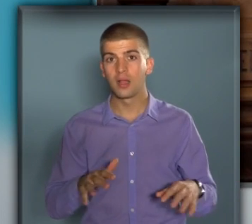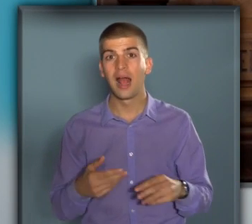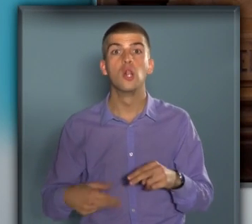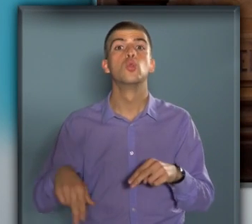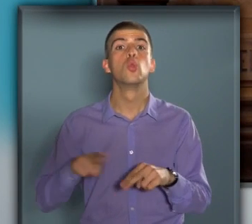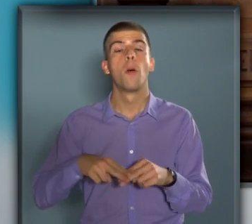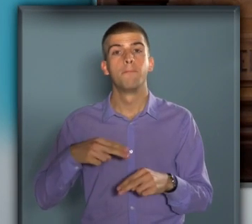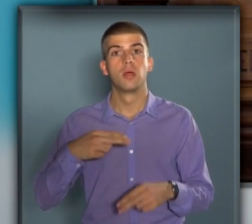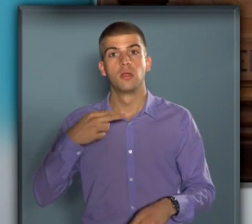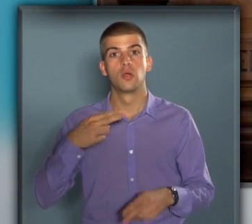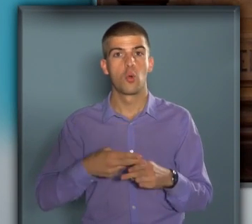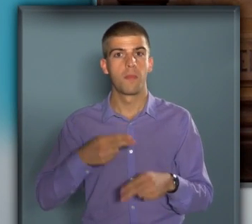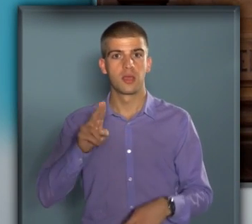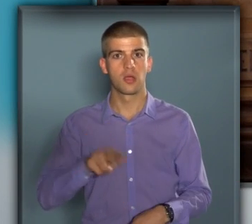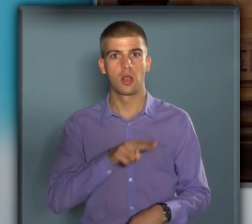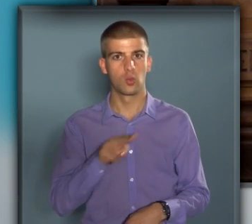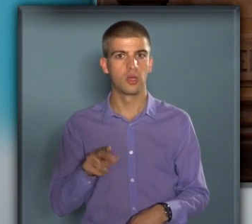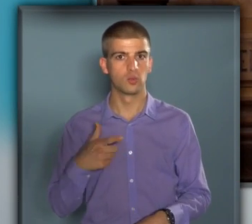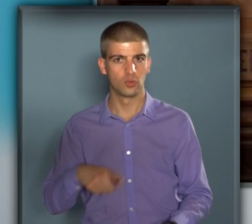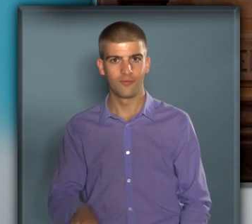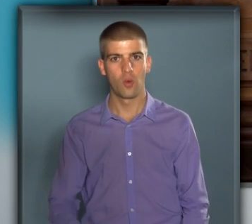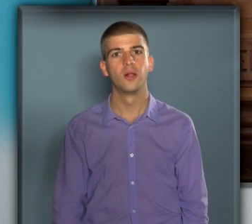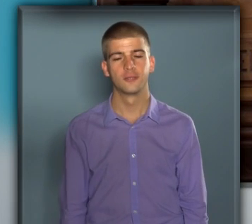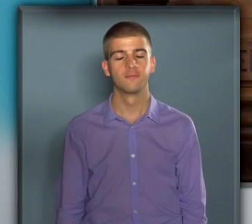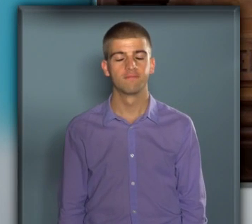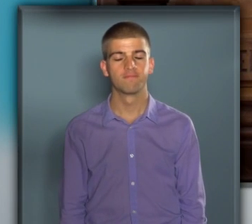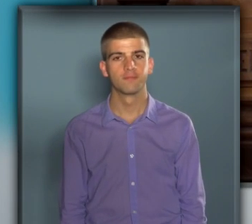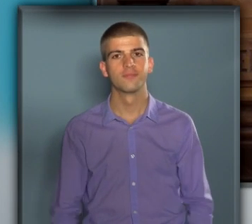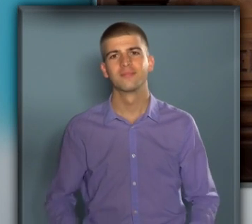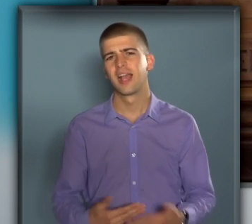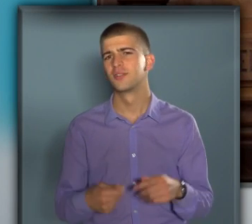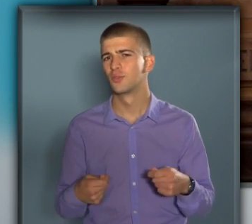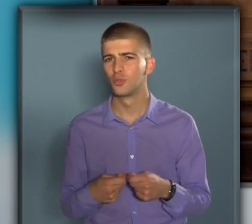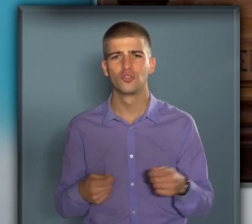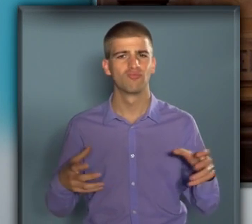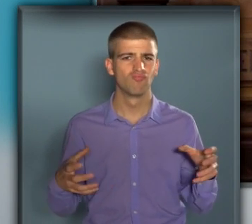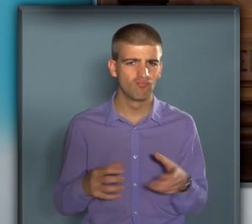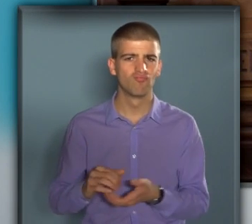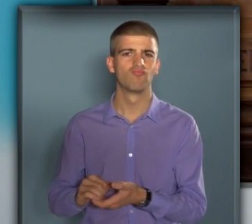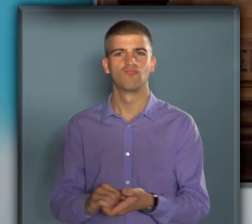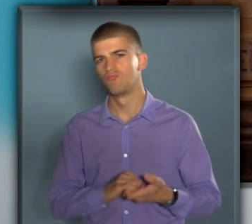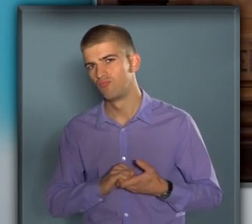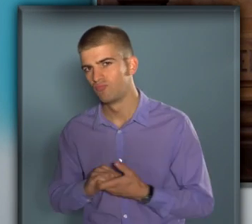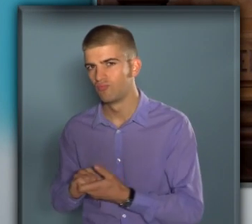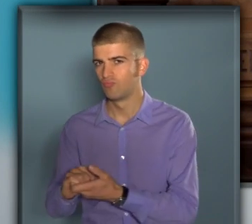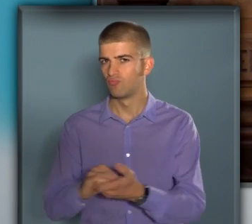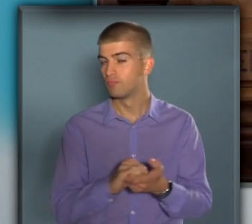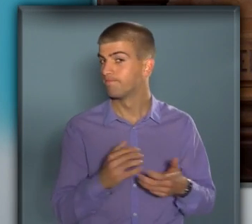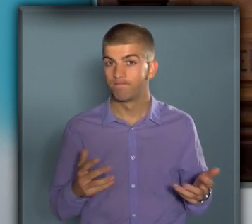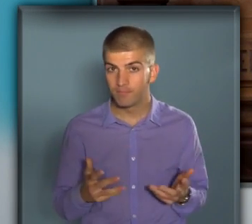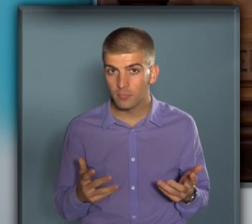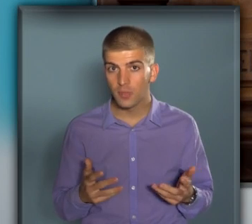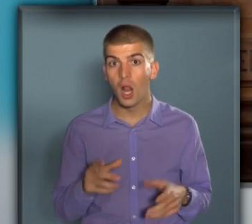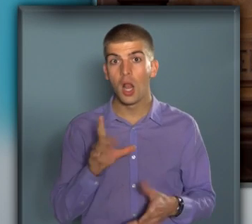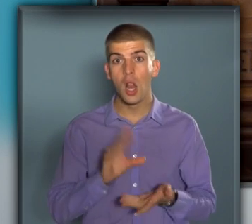több római katolikus számláló kerületben. Jól mutatja ennek a közösségnek az összetartását és erejét, hogy a